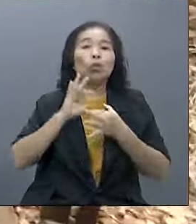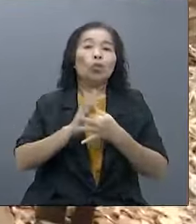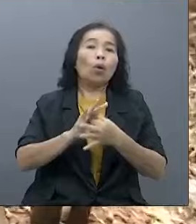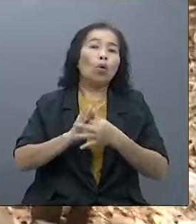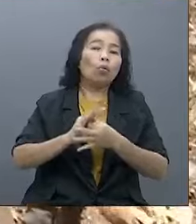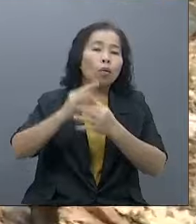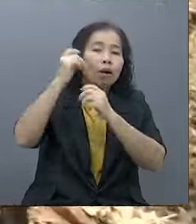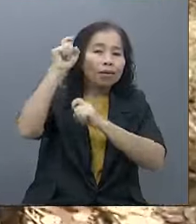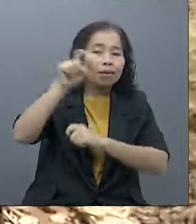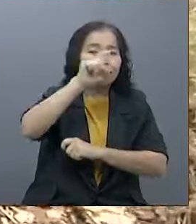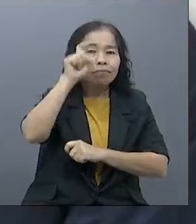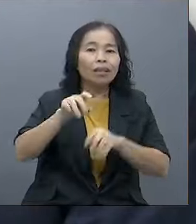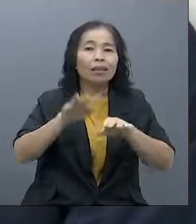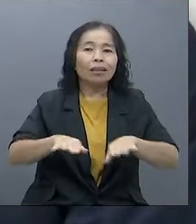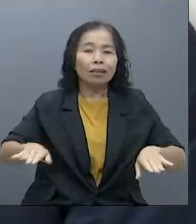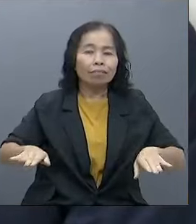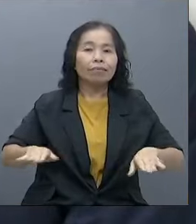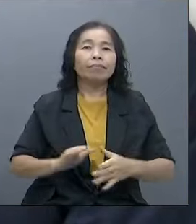ในตัวเด็กค่ะ